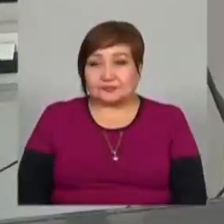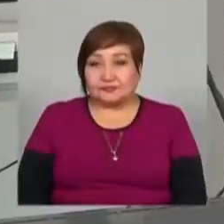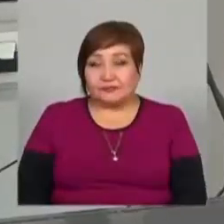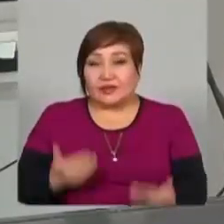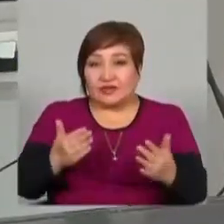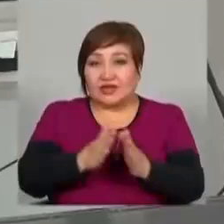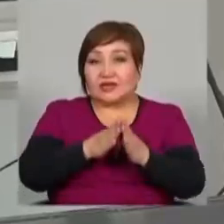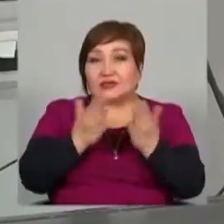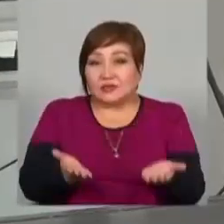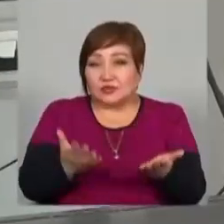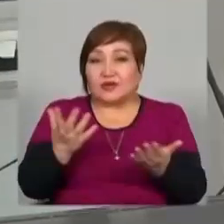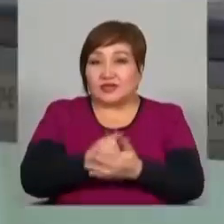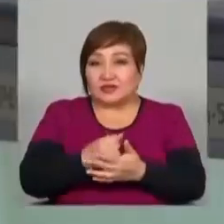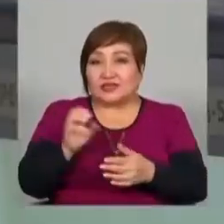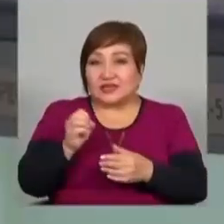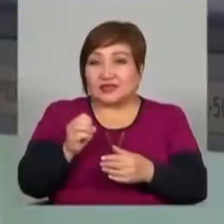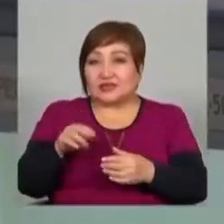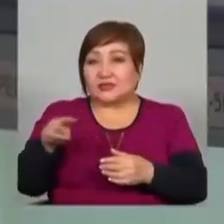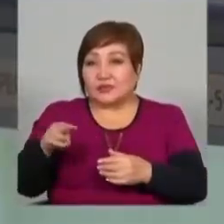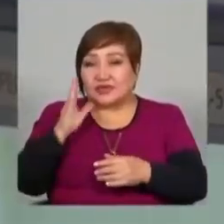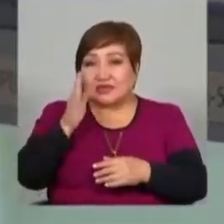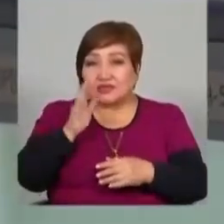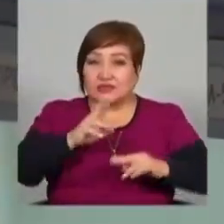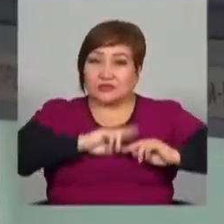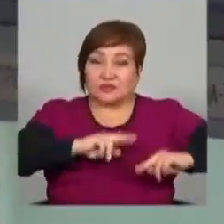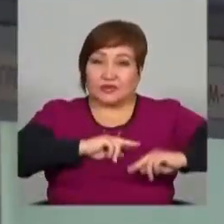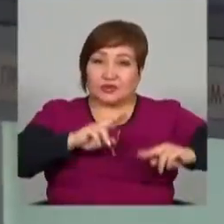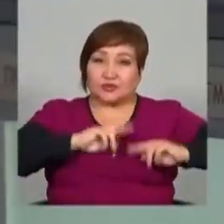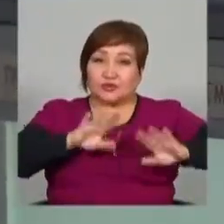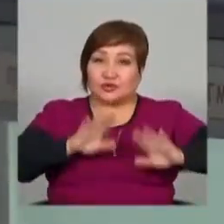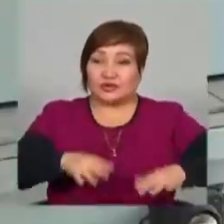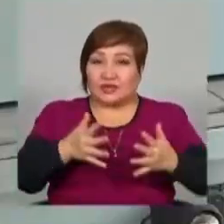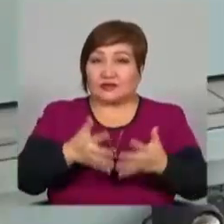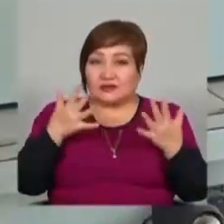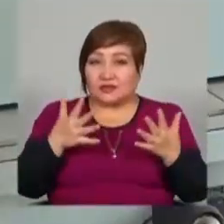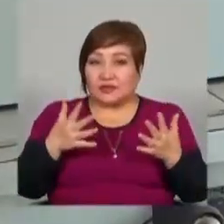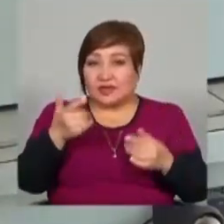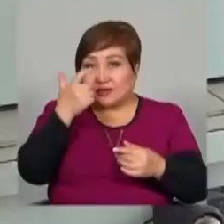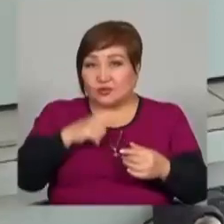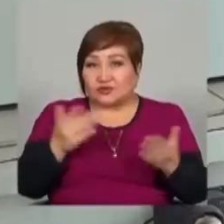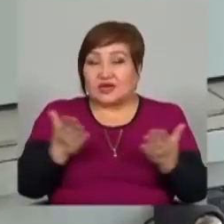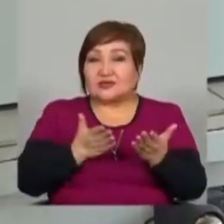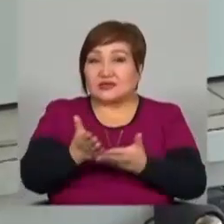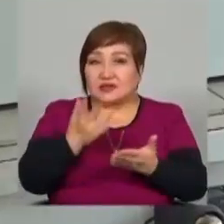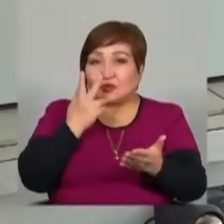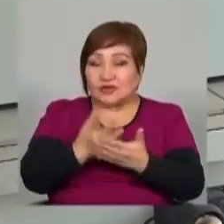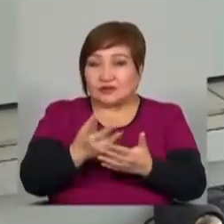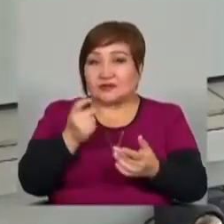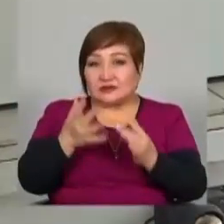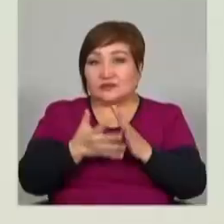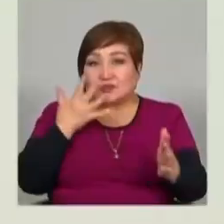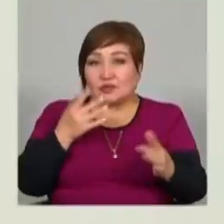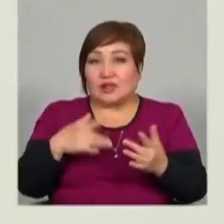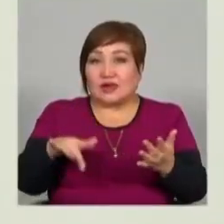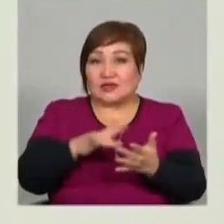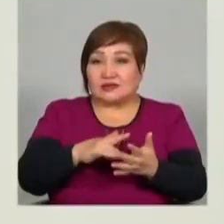диплом алатын Ерғанат Түймебай келешекте еңбек ететін жұмыс орнын анықтап, өзін қай саладан көретінін түсініп қойған. Ол қалалық жол